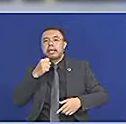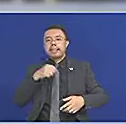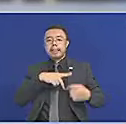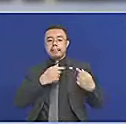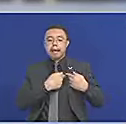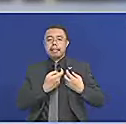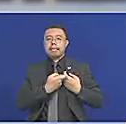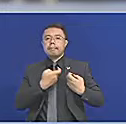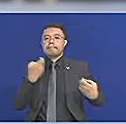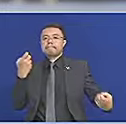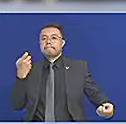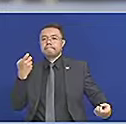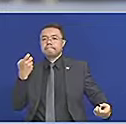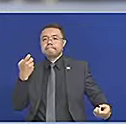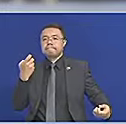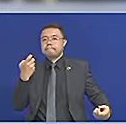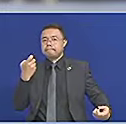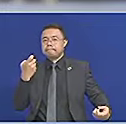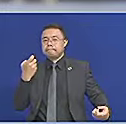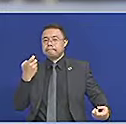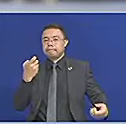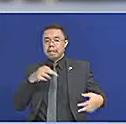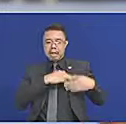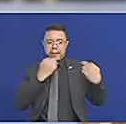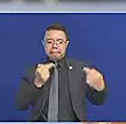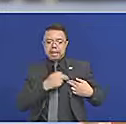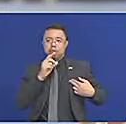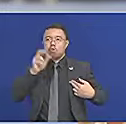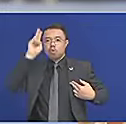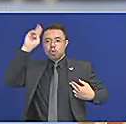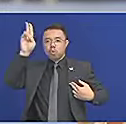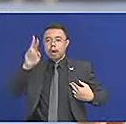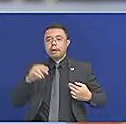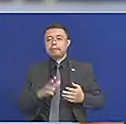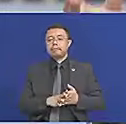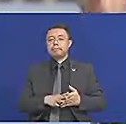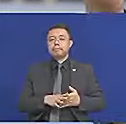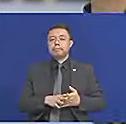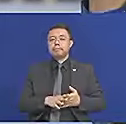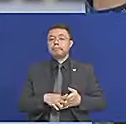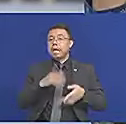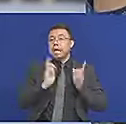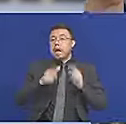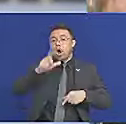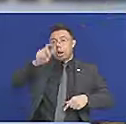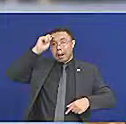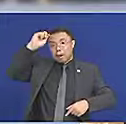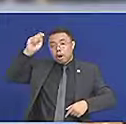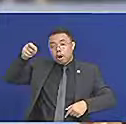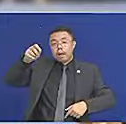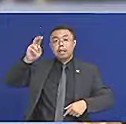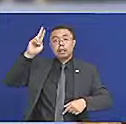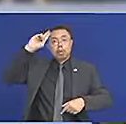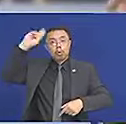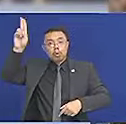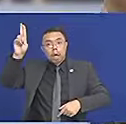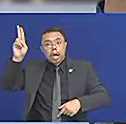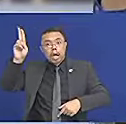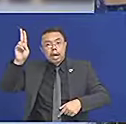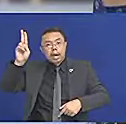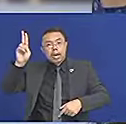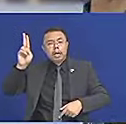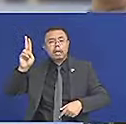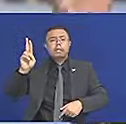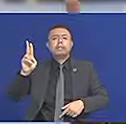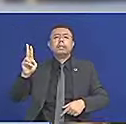mempersembahkan hatinya, batinnya untuk Tuhan. Kalau orang menghargai Tuhan sebagai